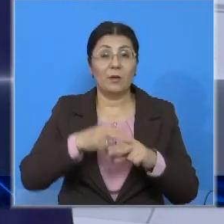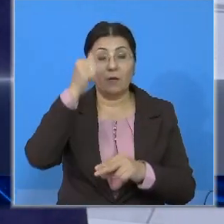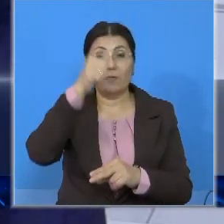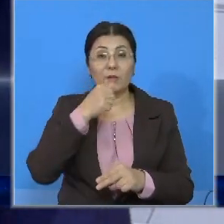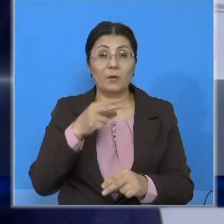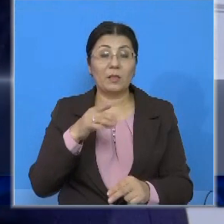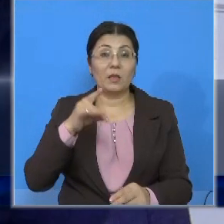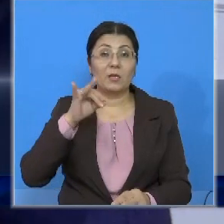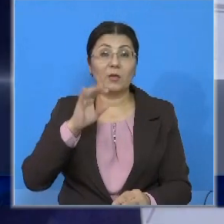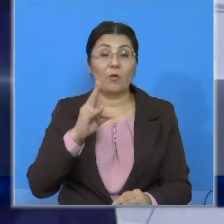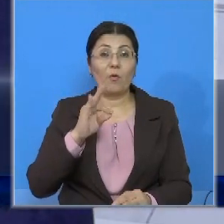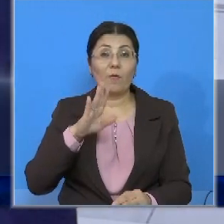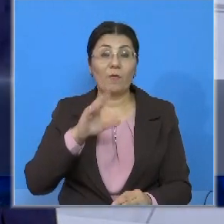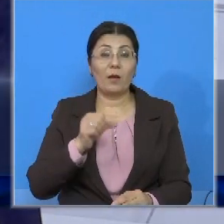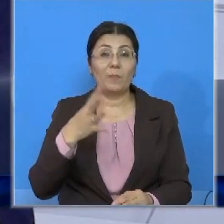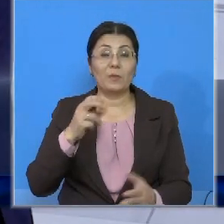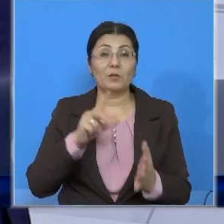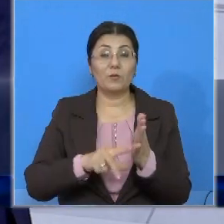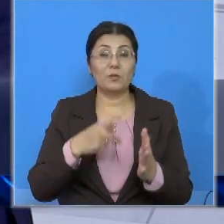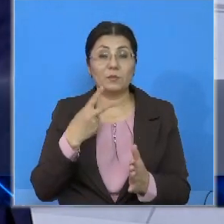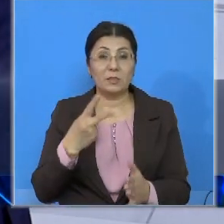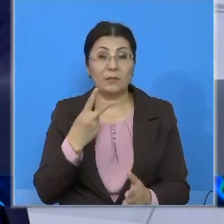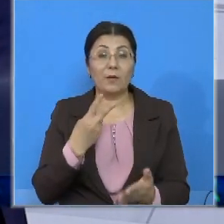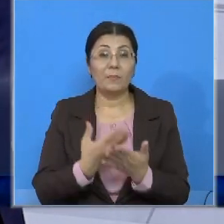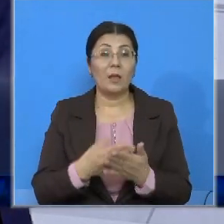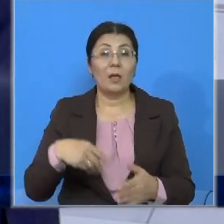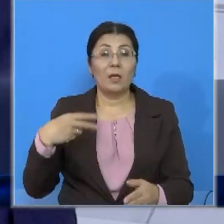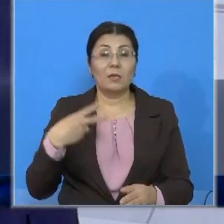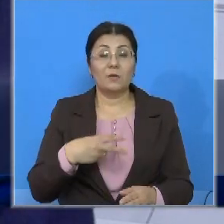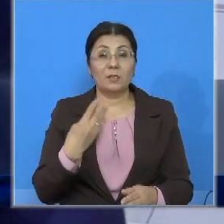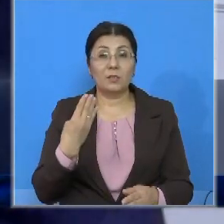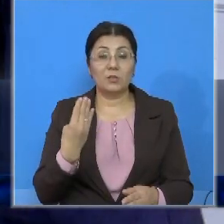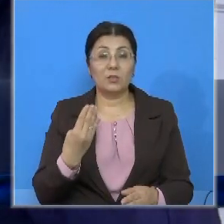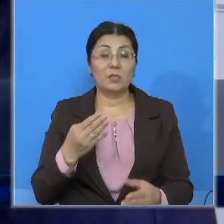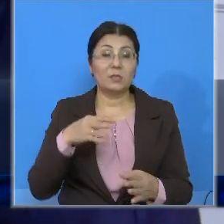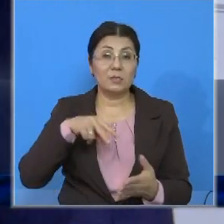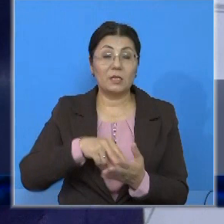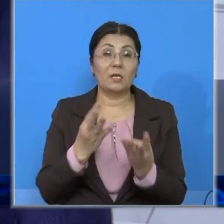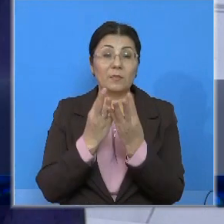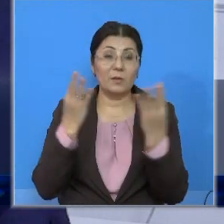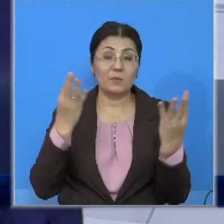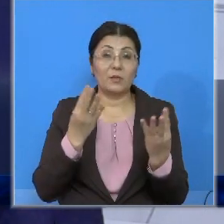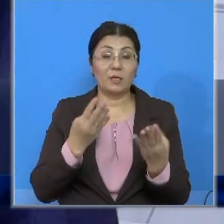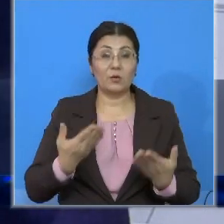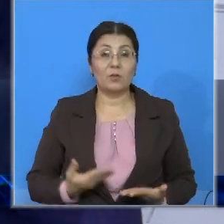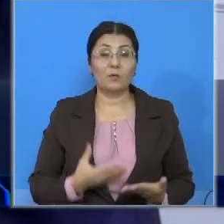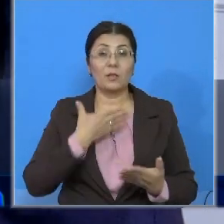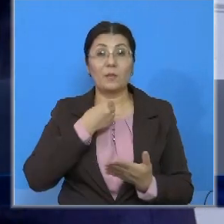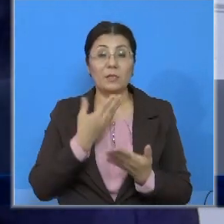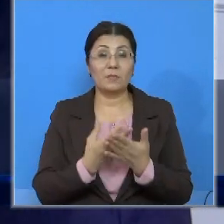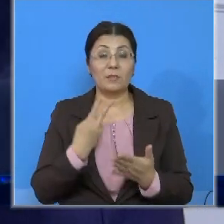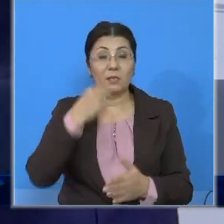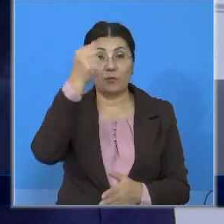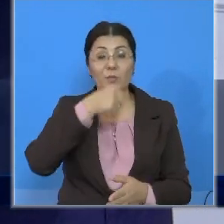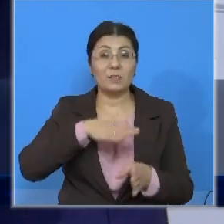и Родниковка распределено 582. 2400 человек у нас в очереди, они из села Мартук. Далее за 2 года нам